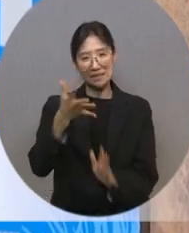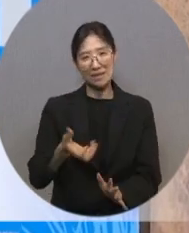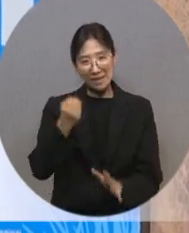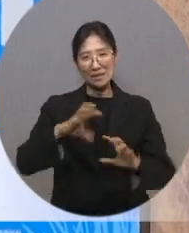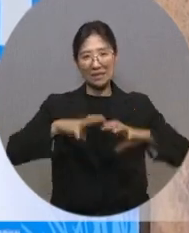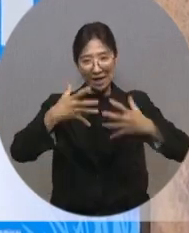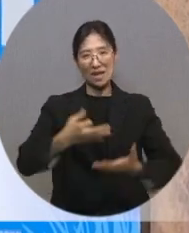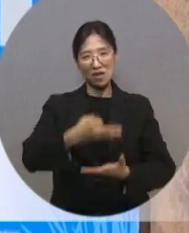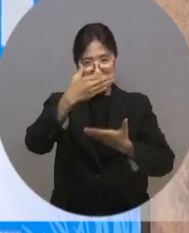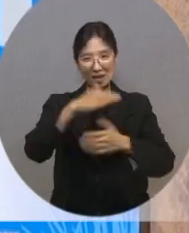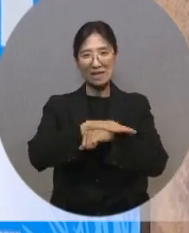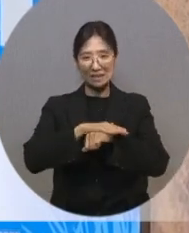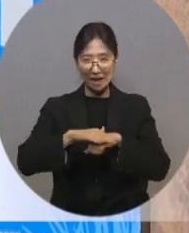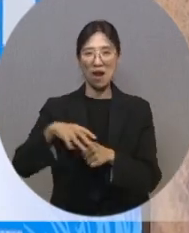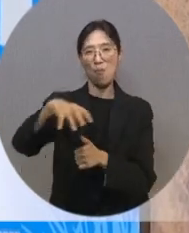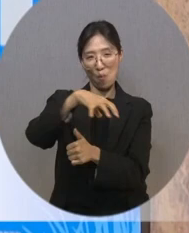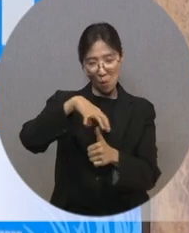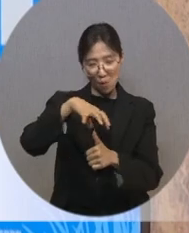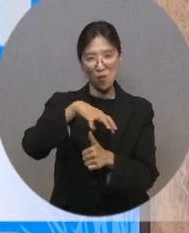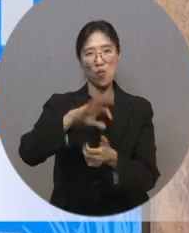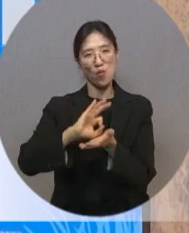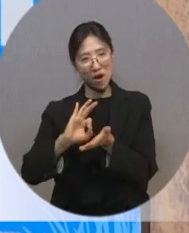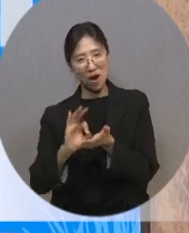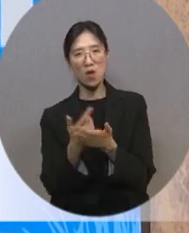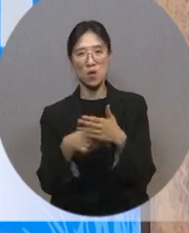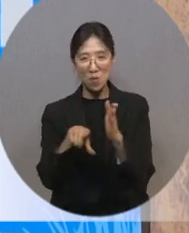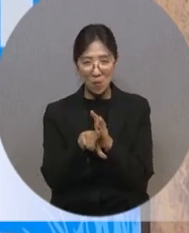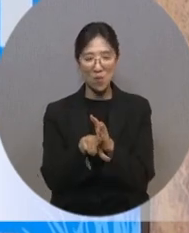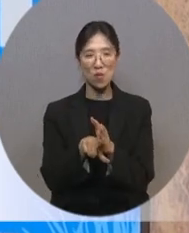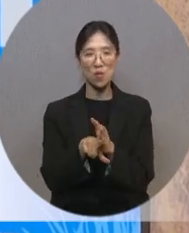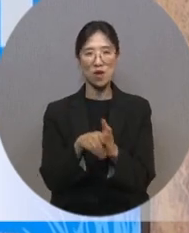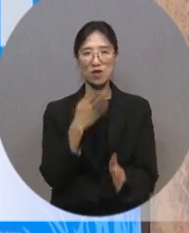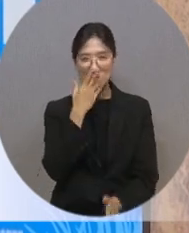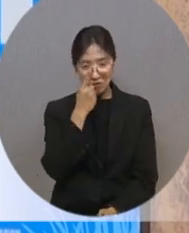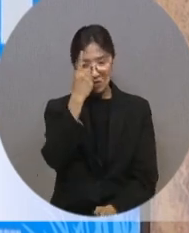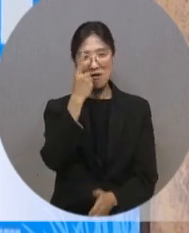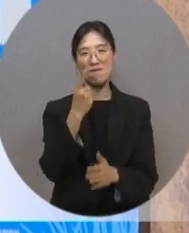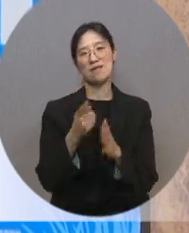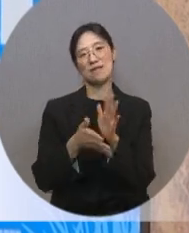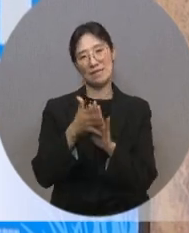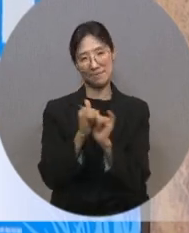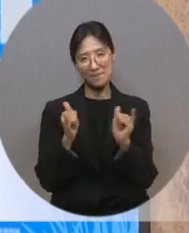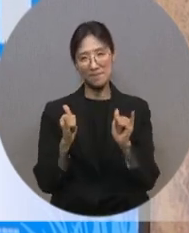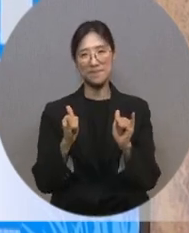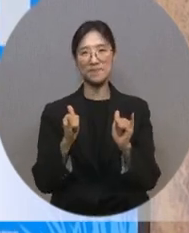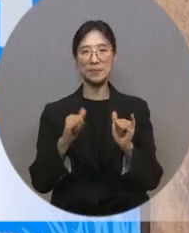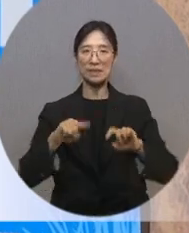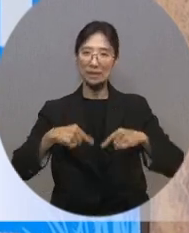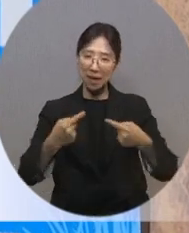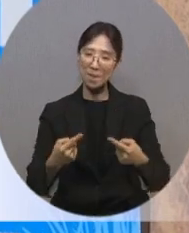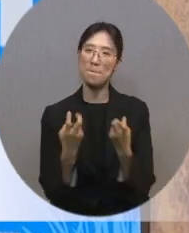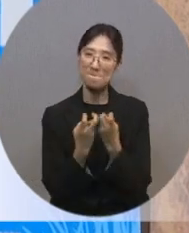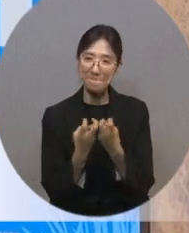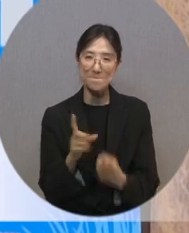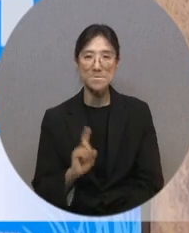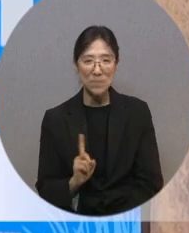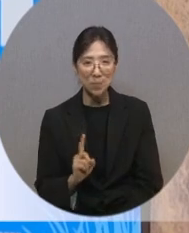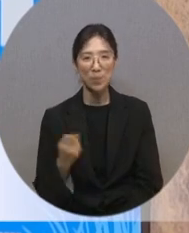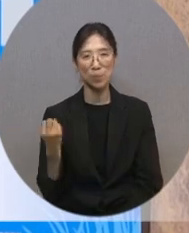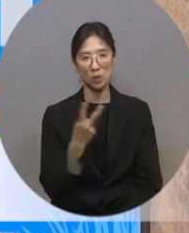세계유산을 잘 보존하고 활용하기 위해서 순천 시민이 어떻게